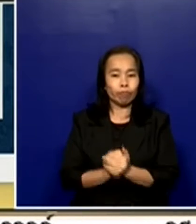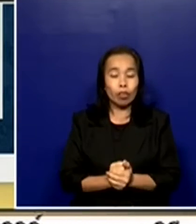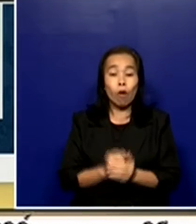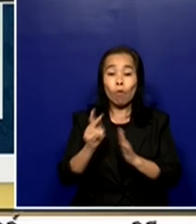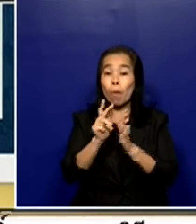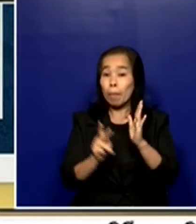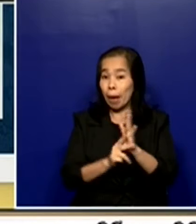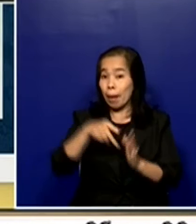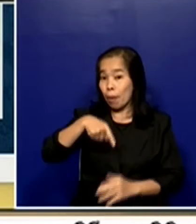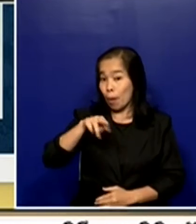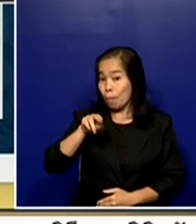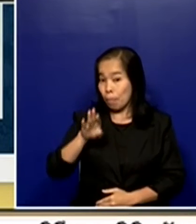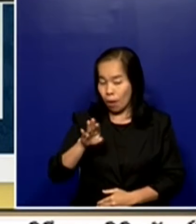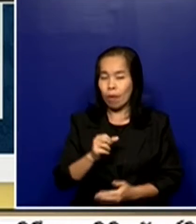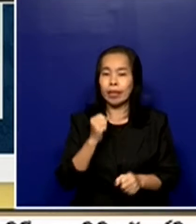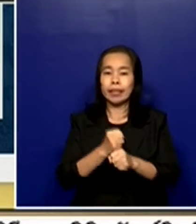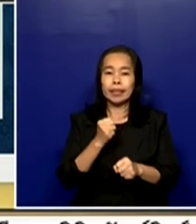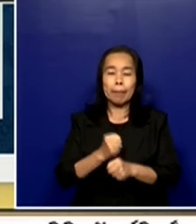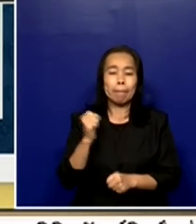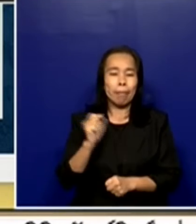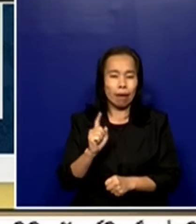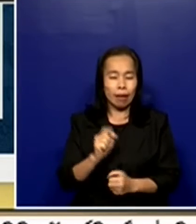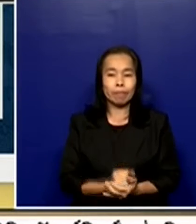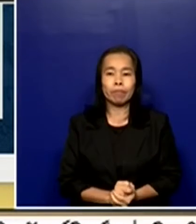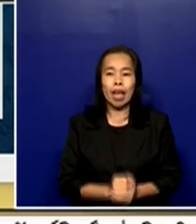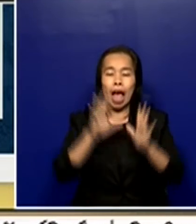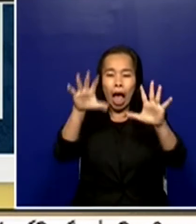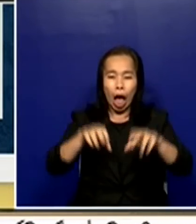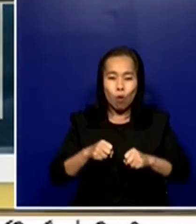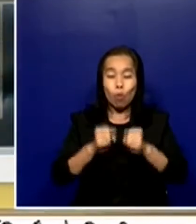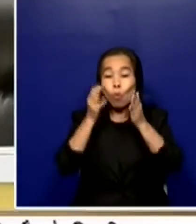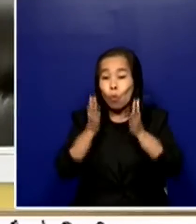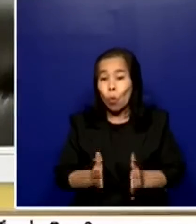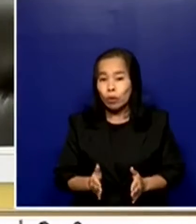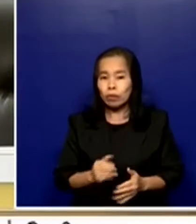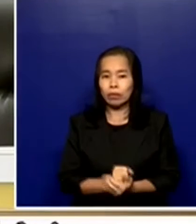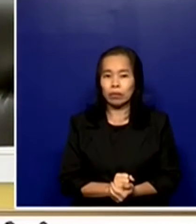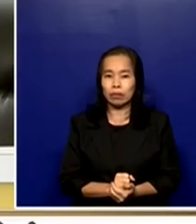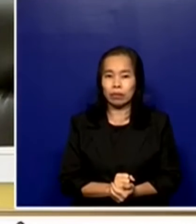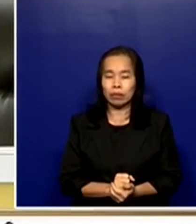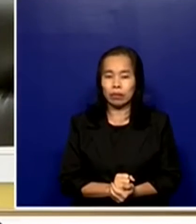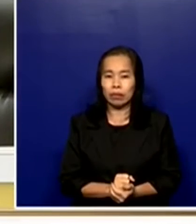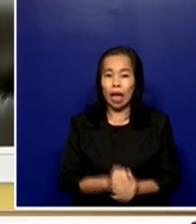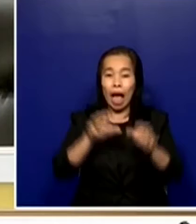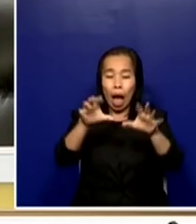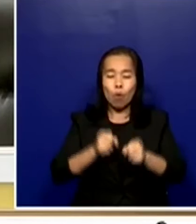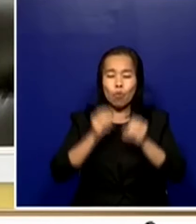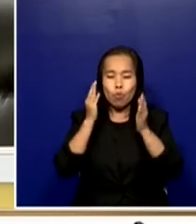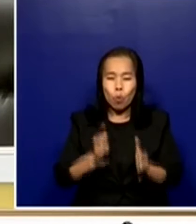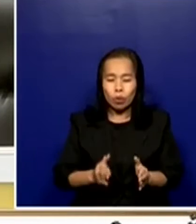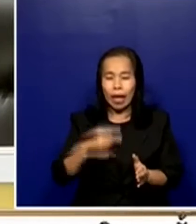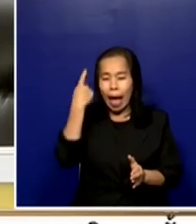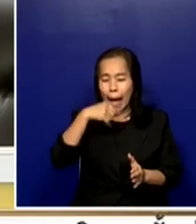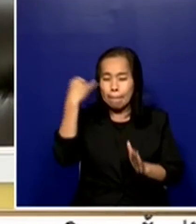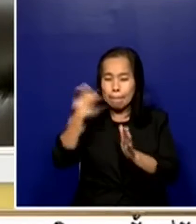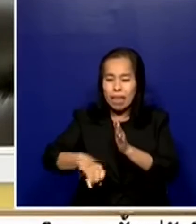ในการที่เราจะต้องนำคนที่อยู่นอกระบบขึ้นสระ